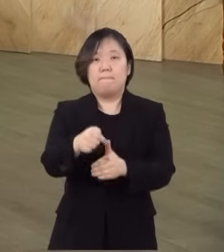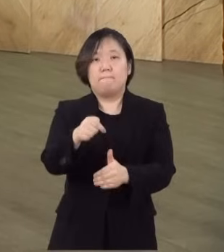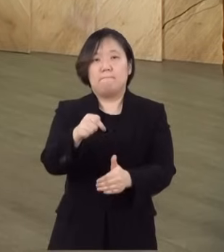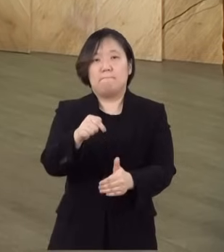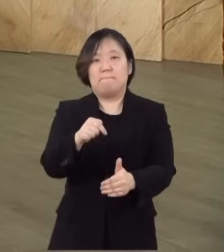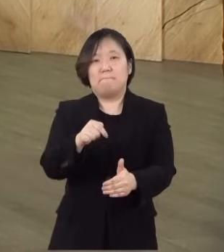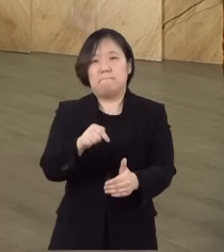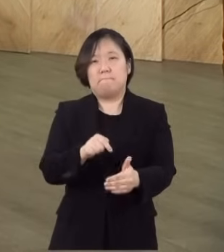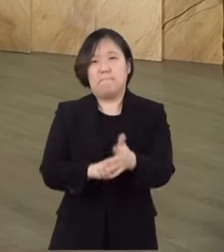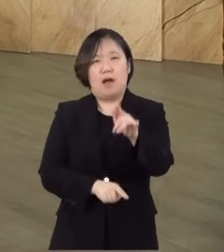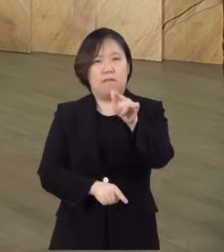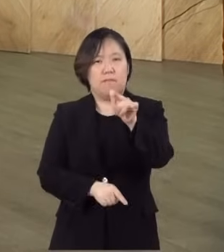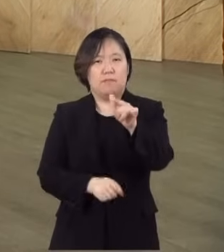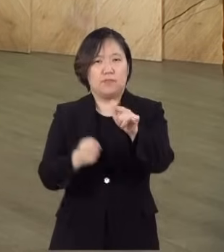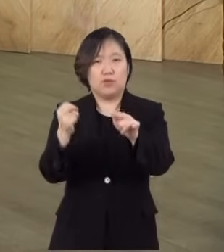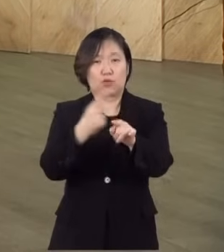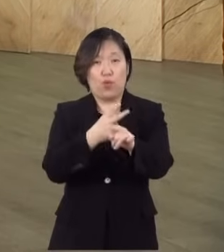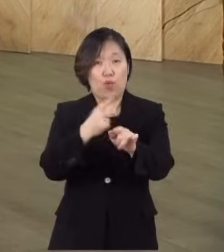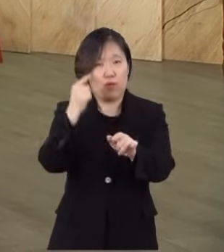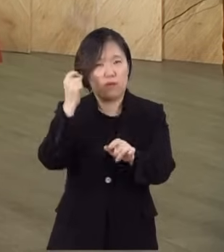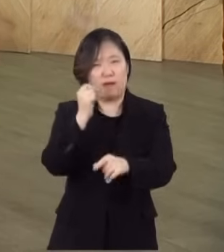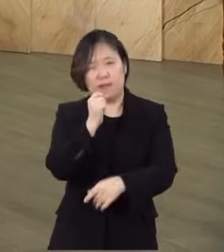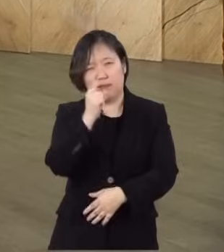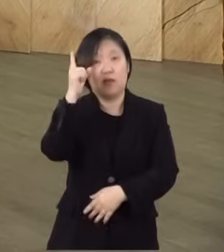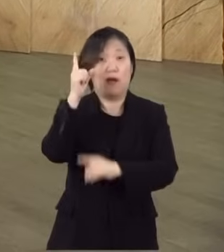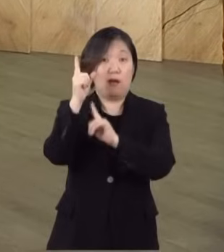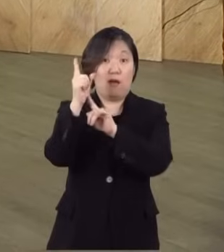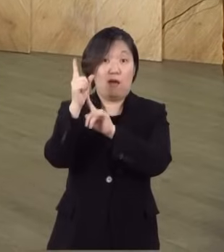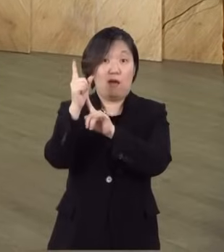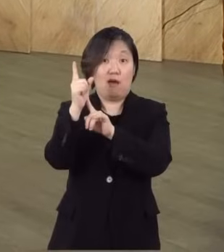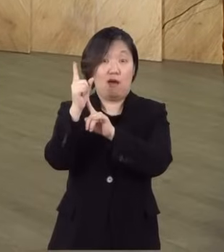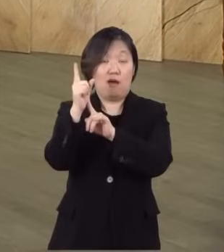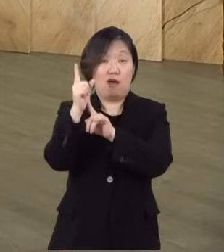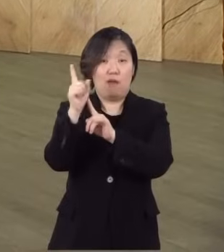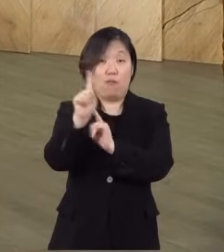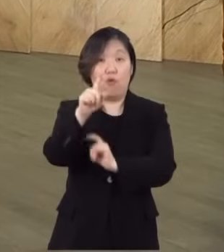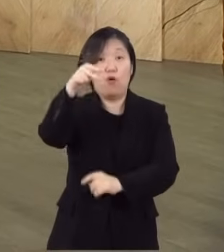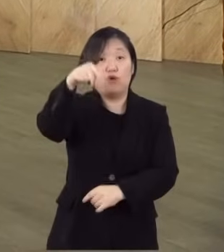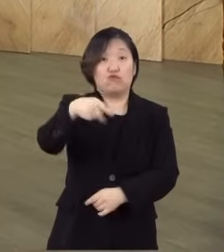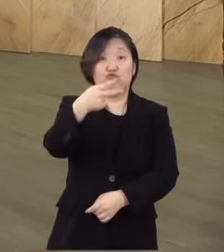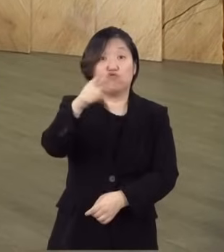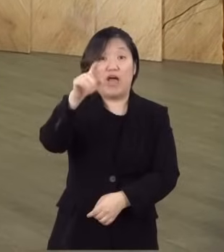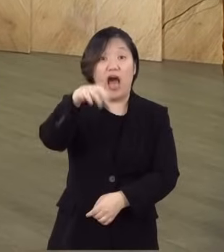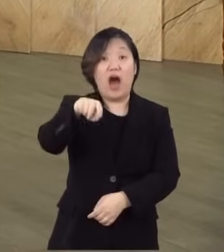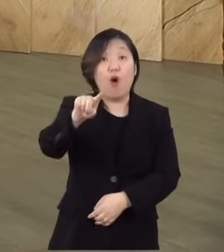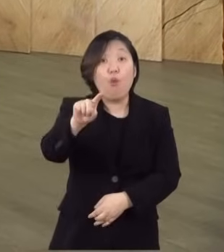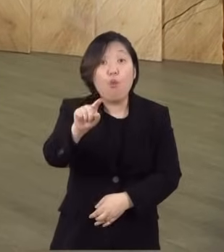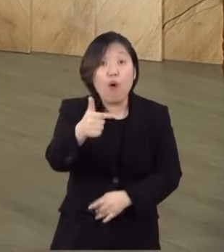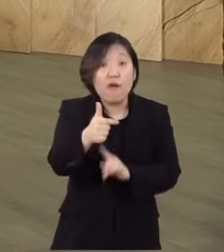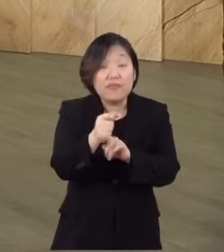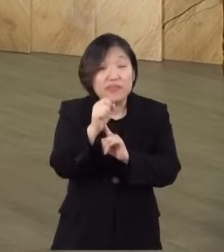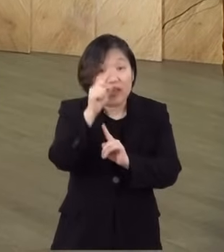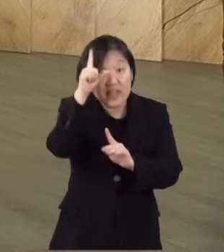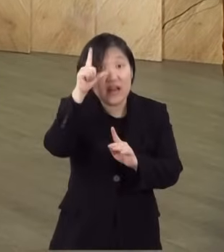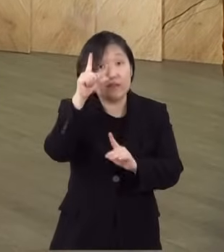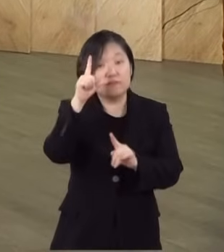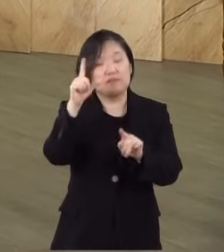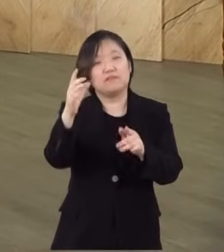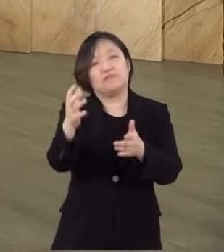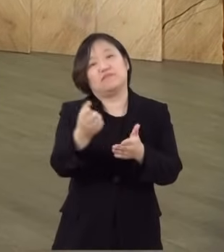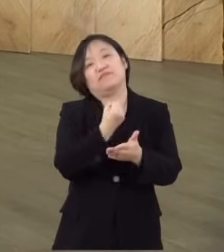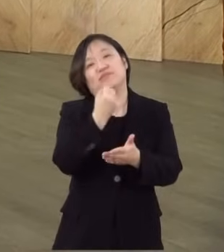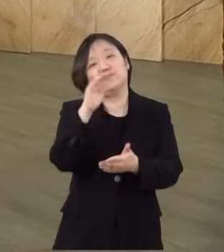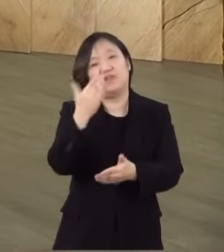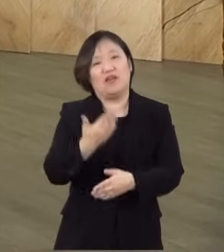자리에서 마음을 확 깨쳐 수다원과 수다원이